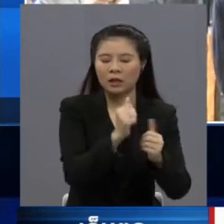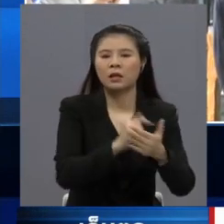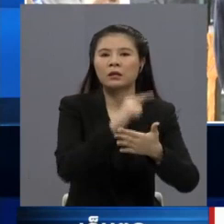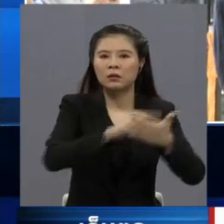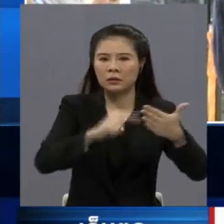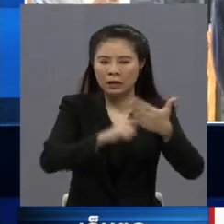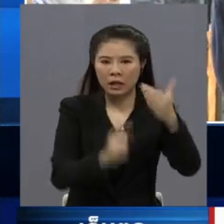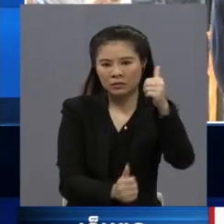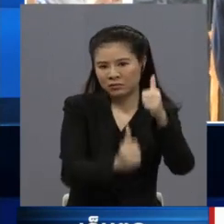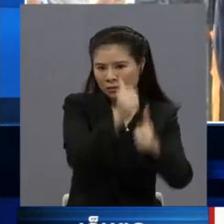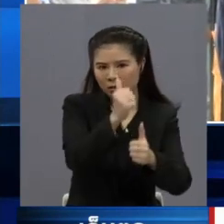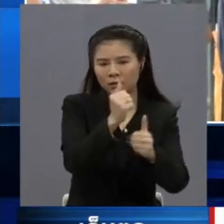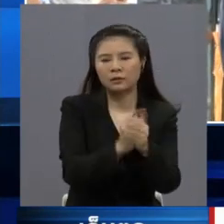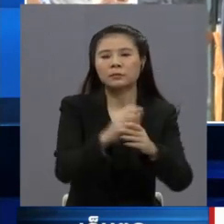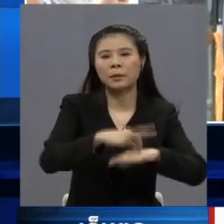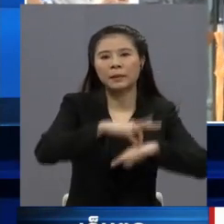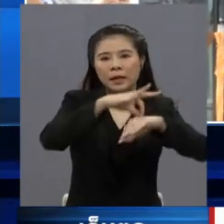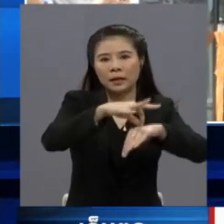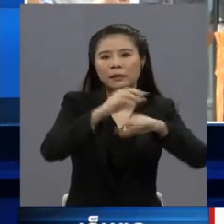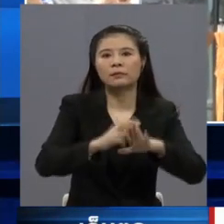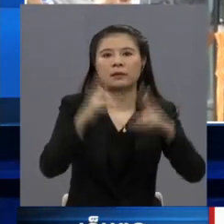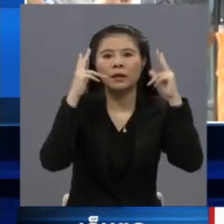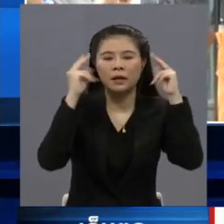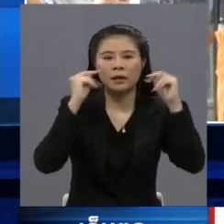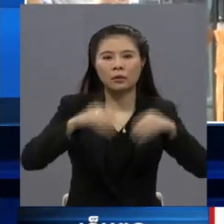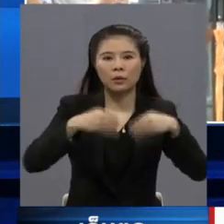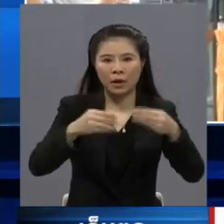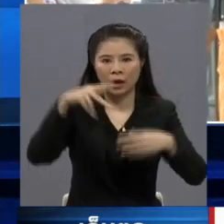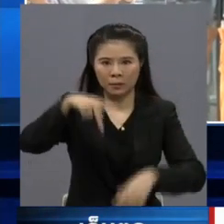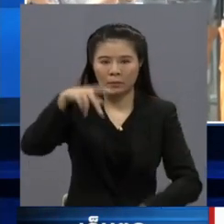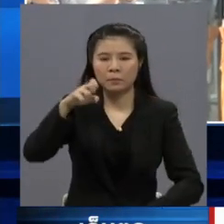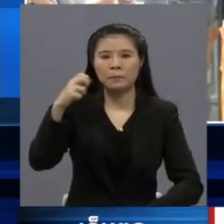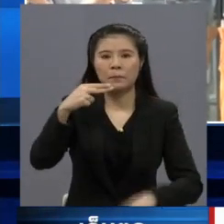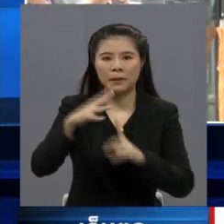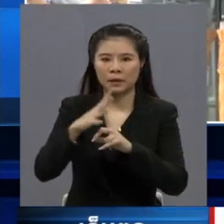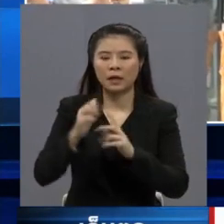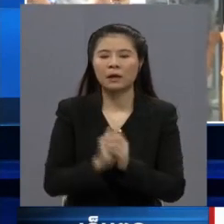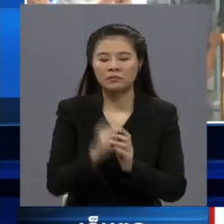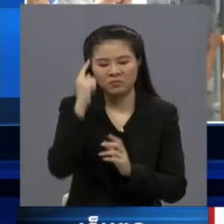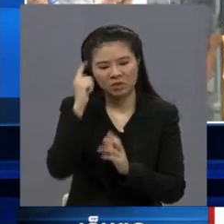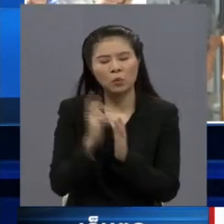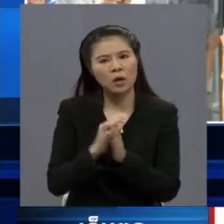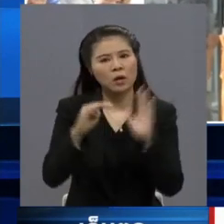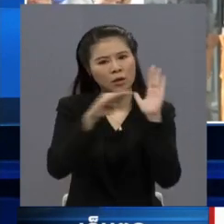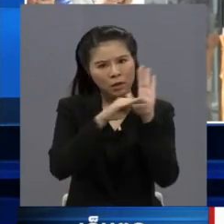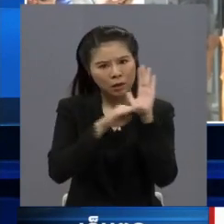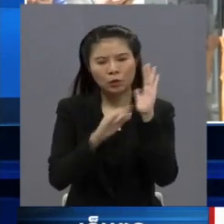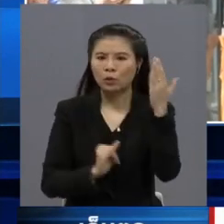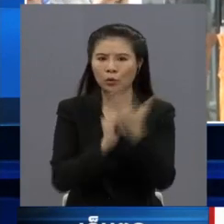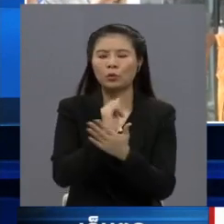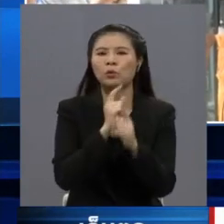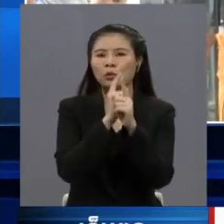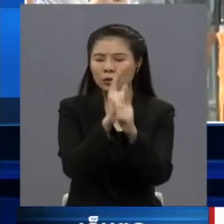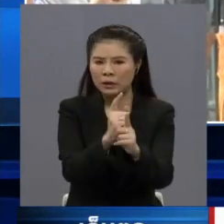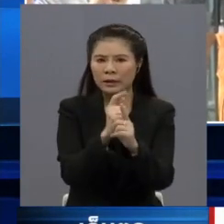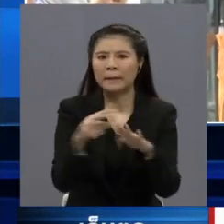1ควรจะได้เป็นนายกรัฐมนตรีอันนี้เป็นกระบวนการที่ควรจะเป็นในระบบรัฐสภา